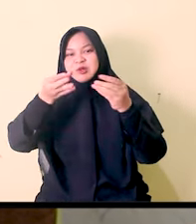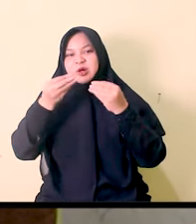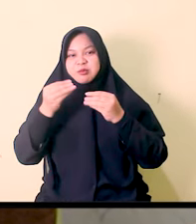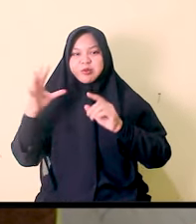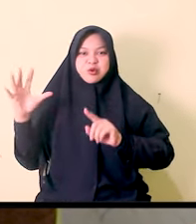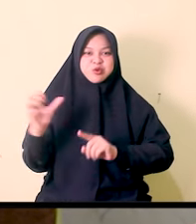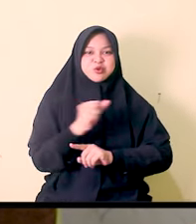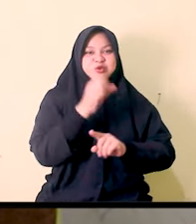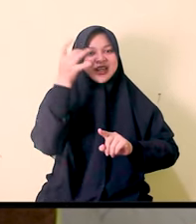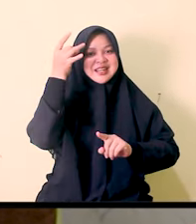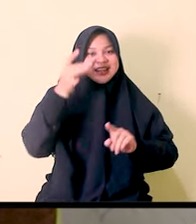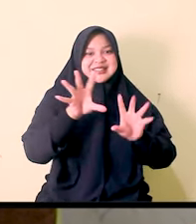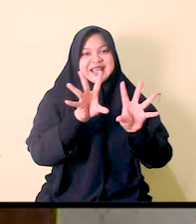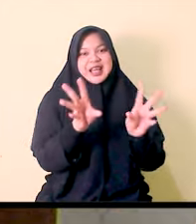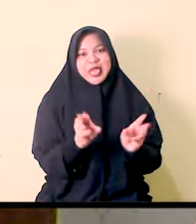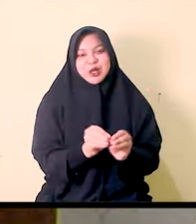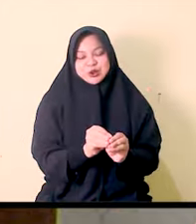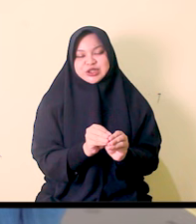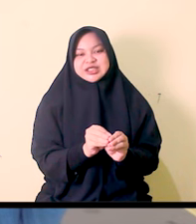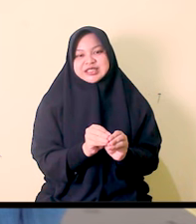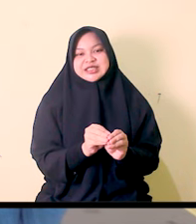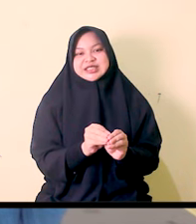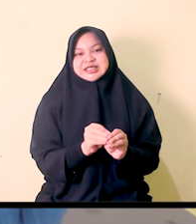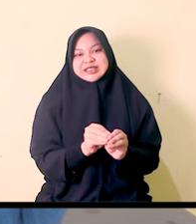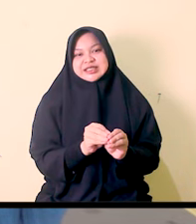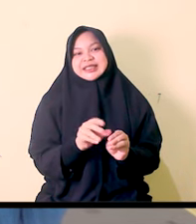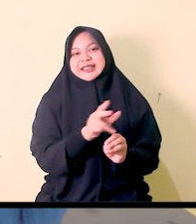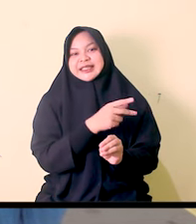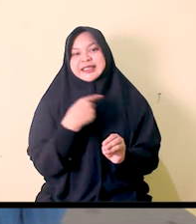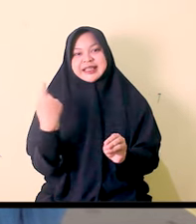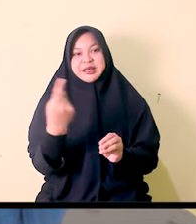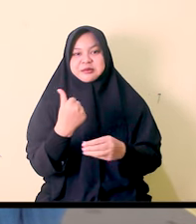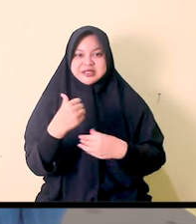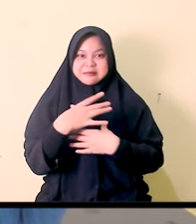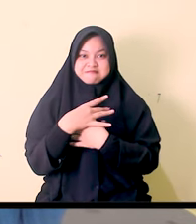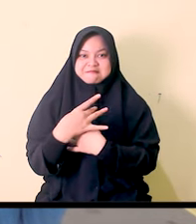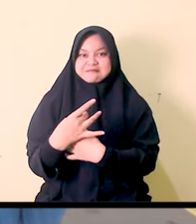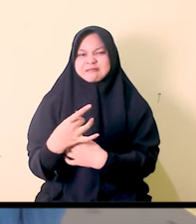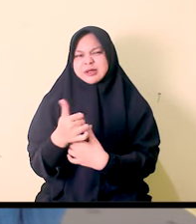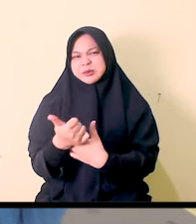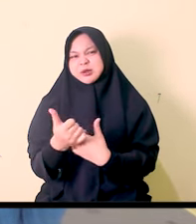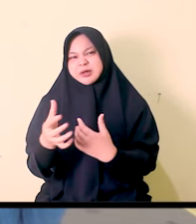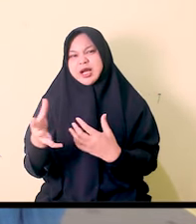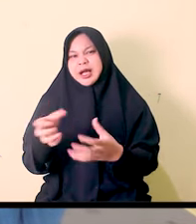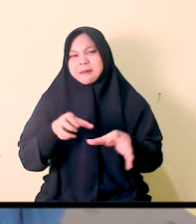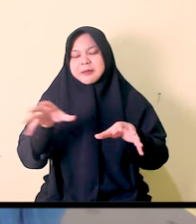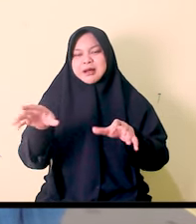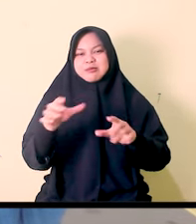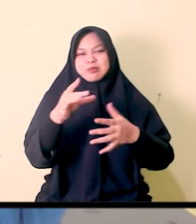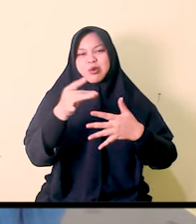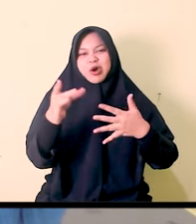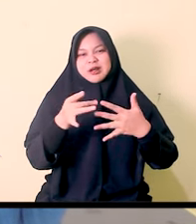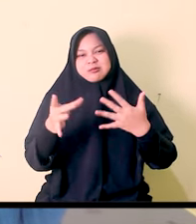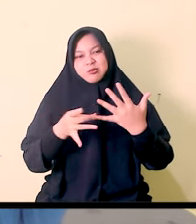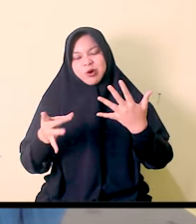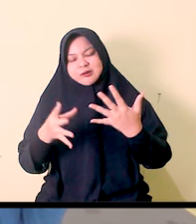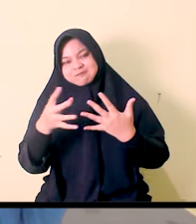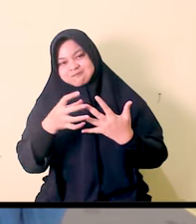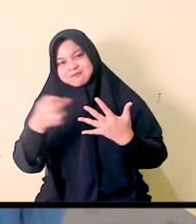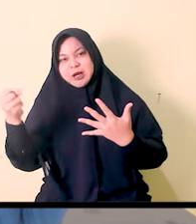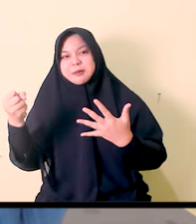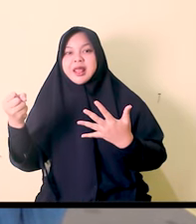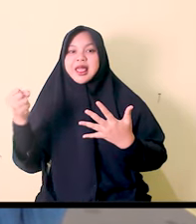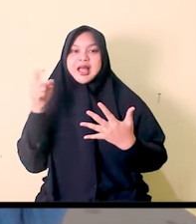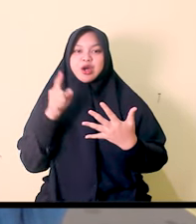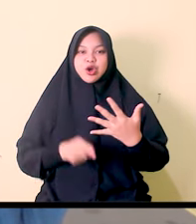trebungan dalam mewujudkan Desa inklusif dan dari sini kita bisa menarik beberapa poin yang menjadi pembelajaran bahwa